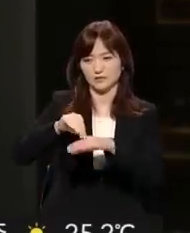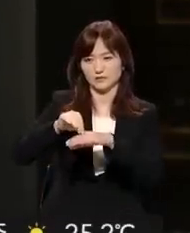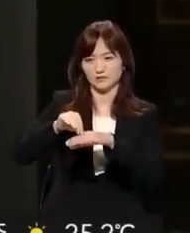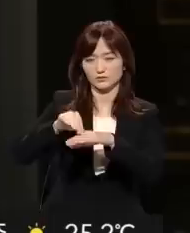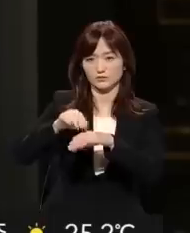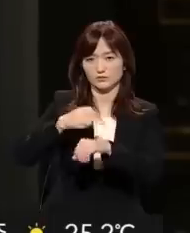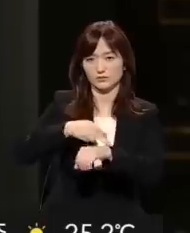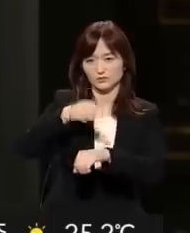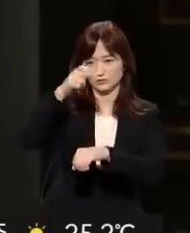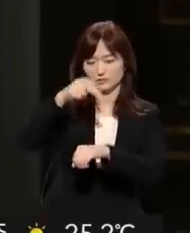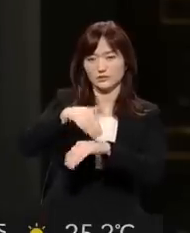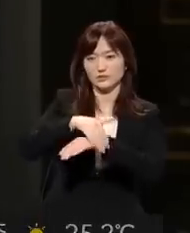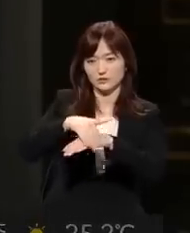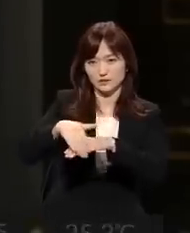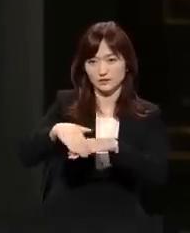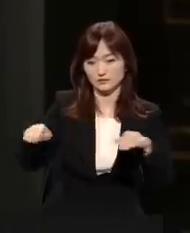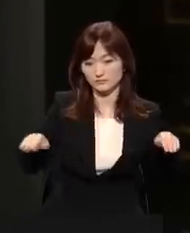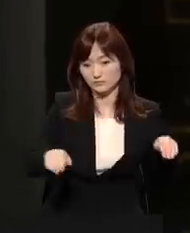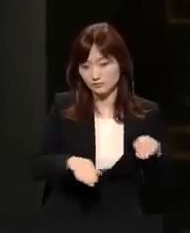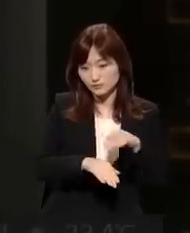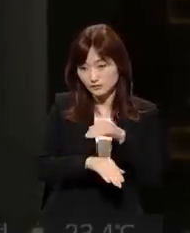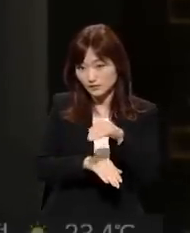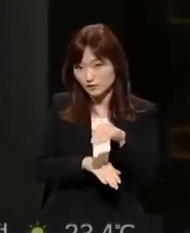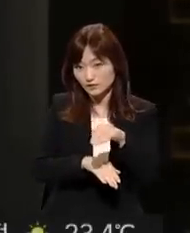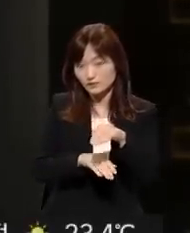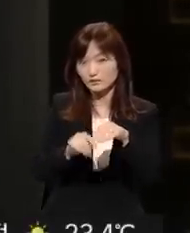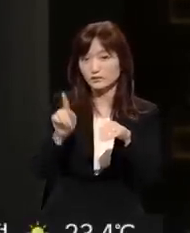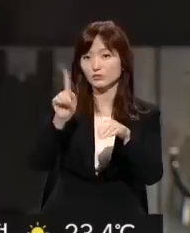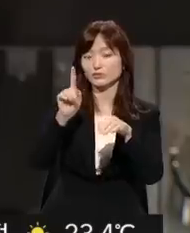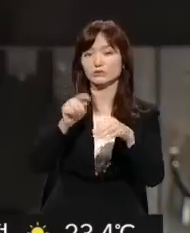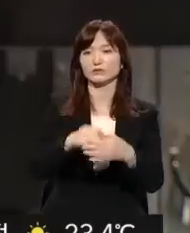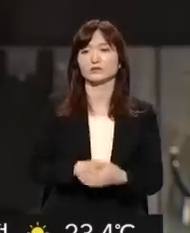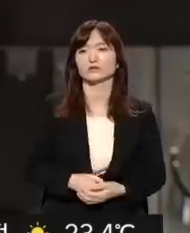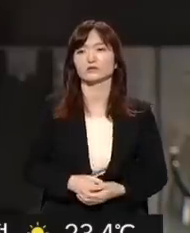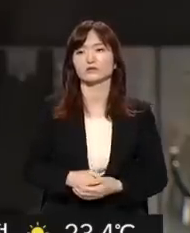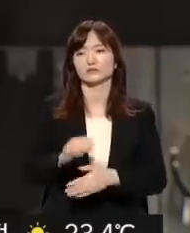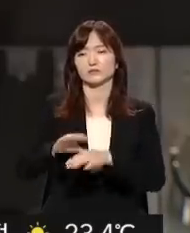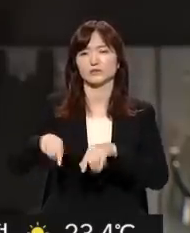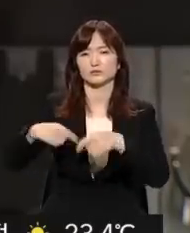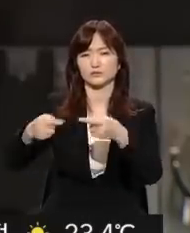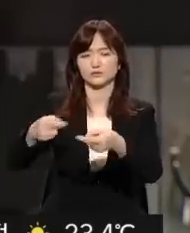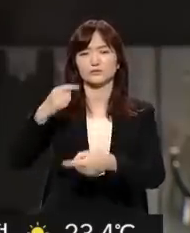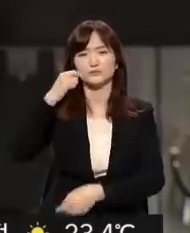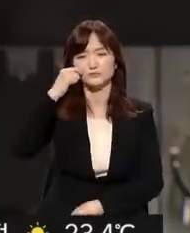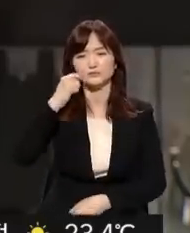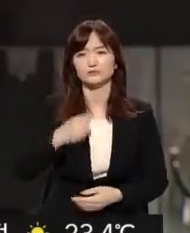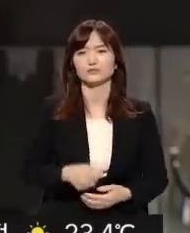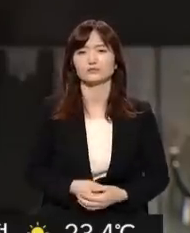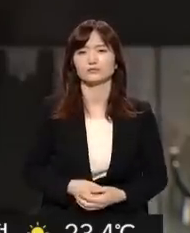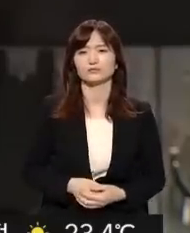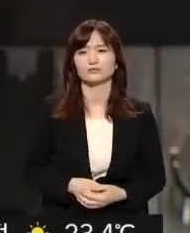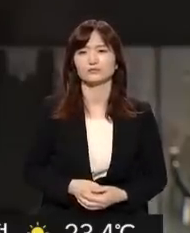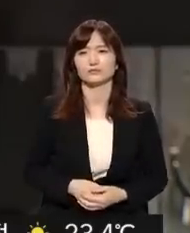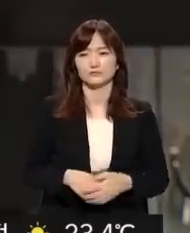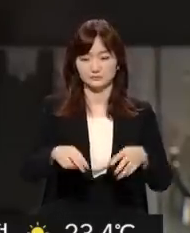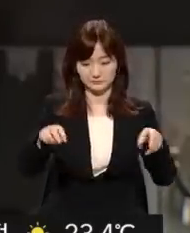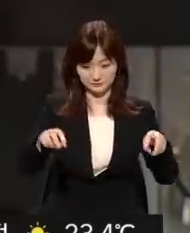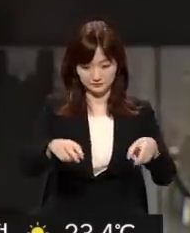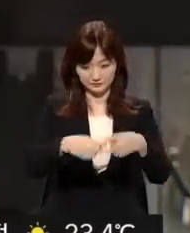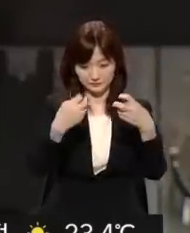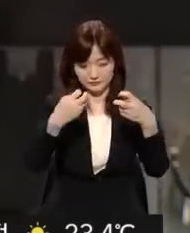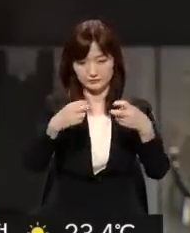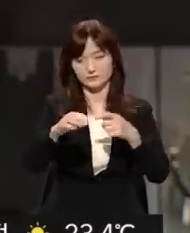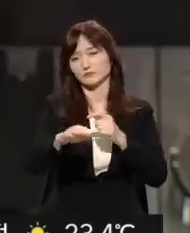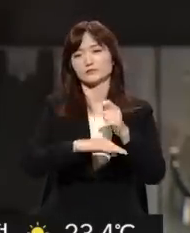났다는데 그럼 방송에 갔습니까? 못 갔습니까? 결론적으로 방송 출연을 못했습니다. 사실은 사고가 났기 때문에 택시 타고 가는